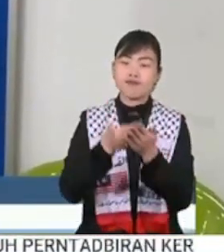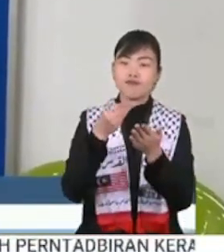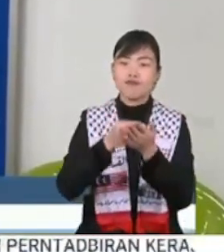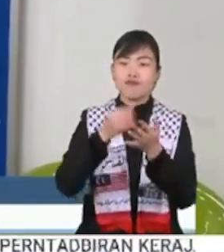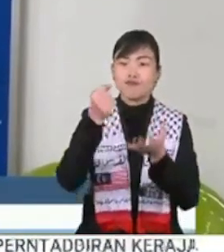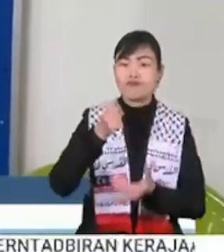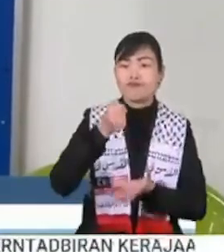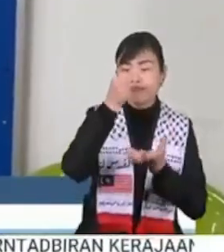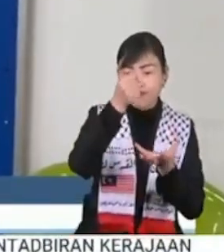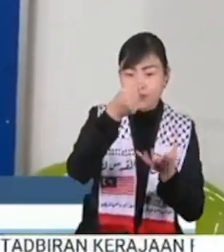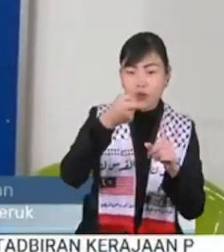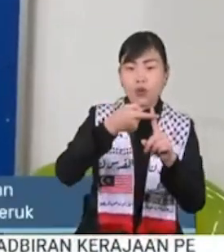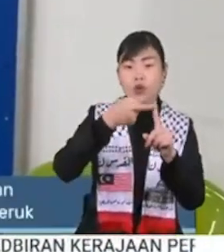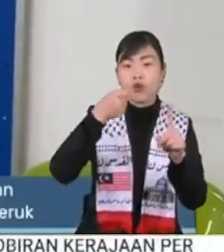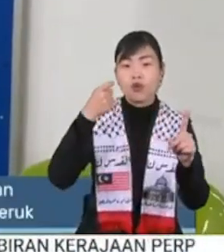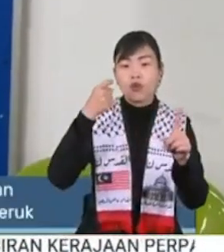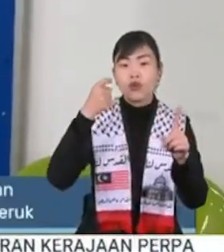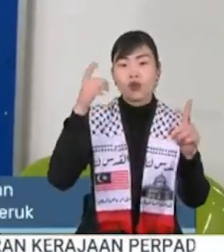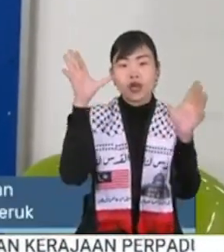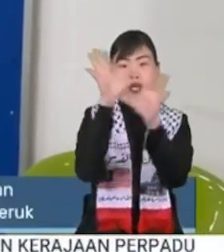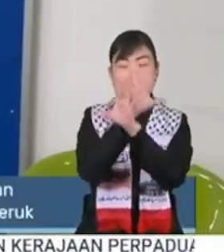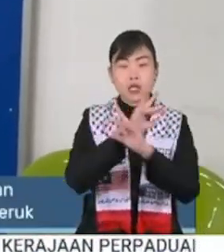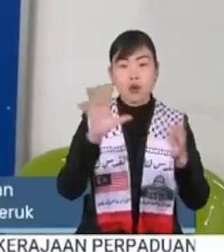financialing from the